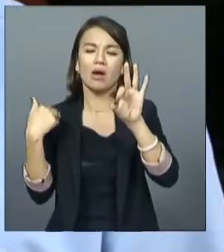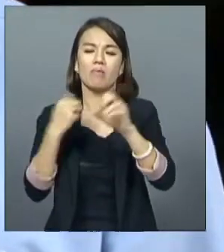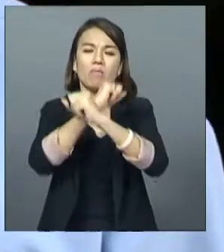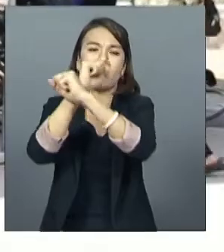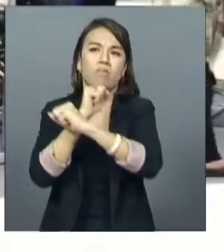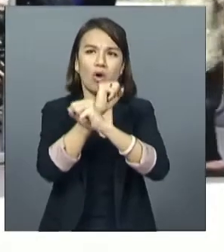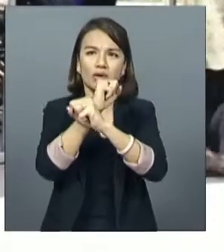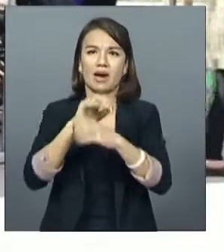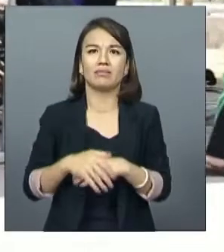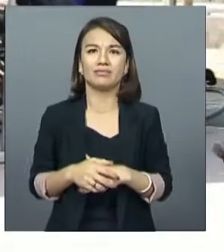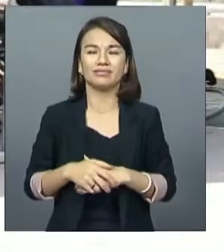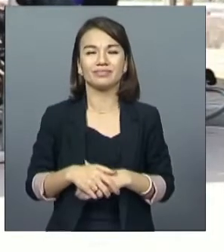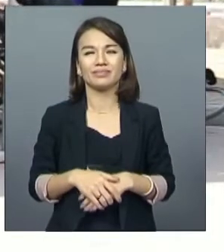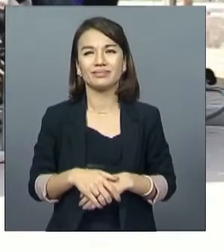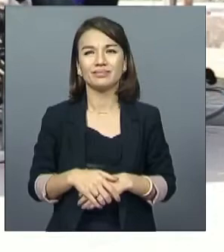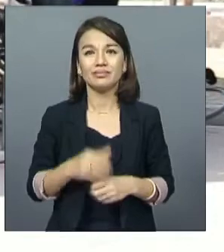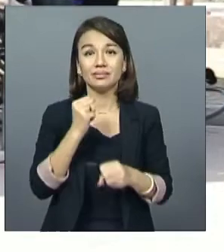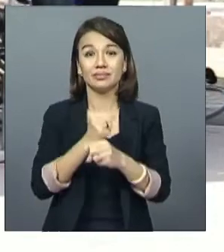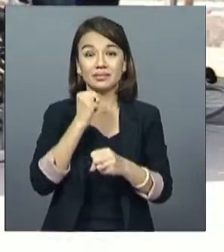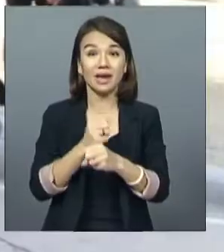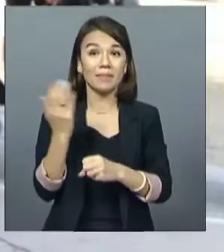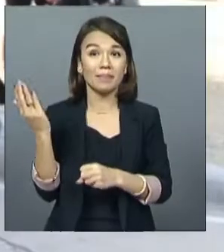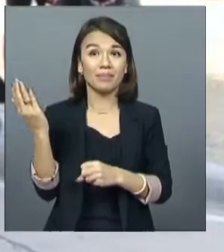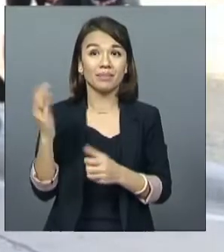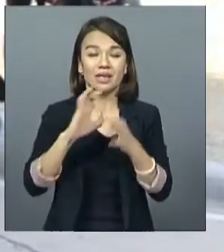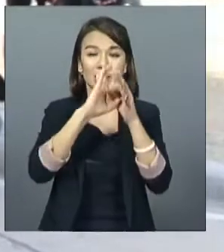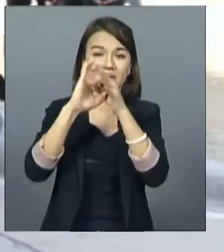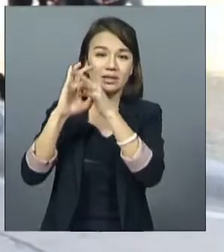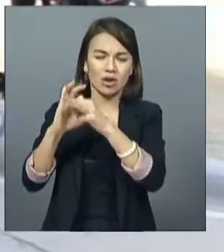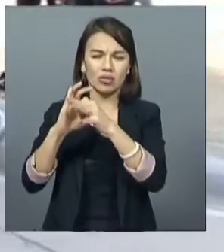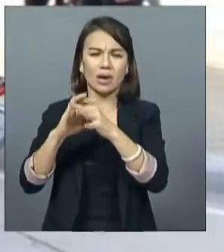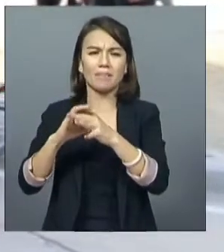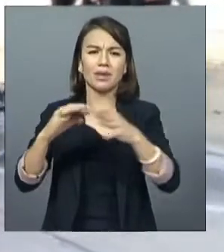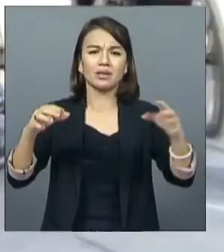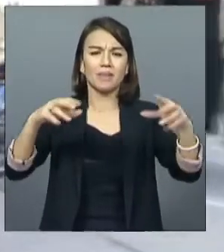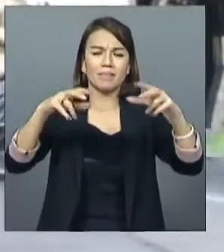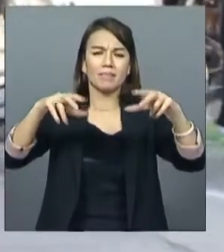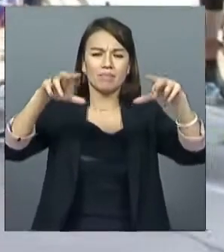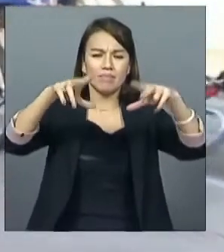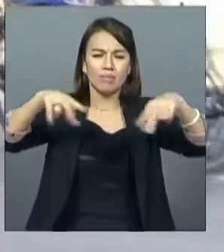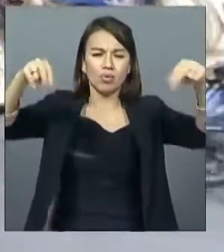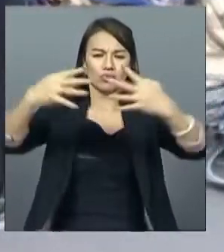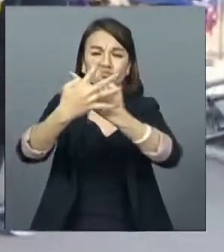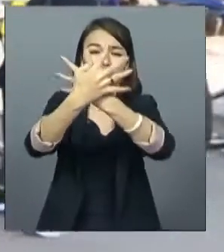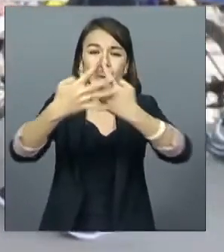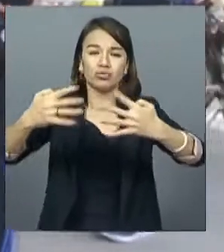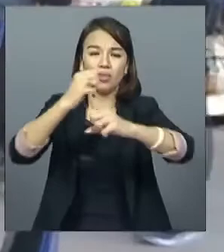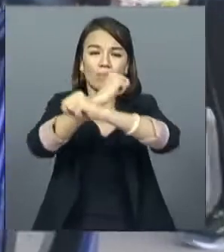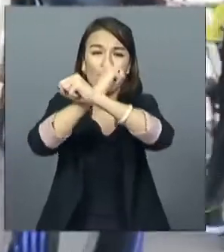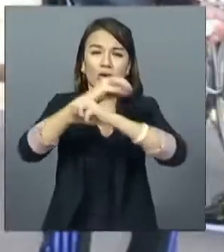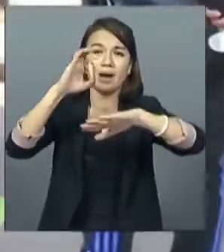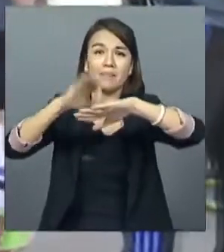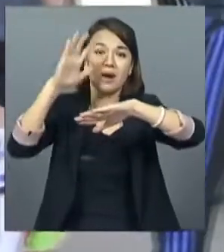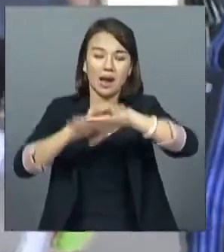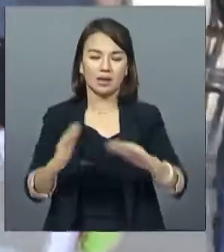ไม่ต้องการนั่นแหละ การจัดกิจกรรมเรนลี่มุดมุ้งบายนมชมสวนมะทันถูกจัดขึ้นเพื่อส่งเสริมชาวสวนพุทราและเป็นหนึ่ง